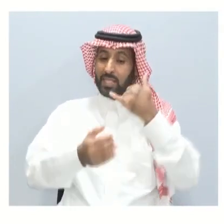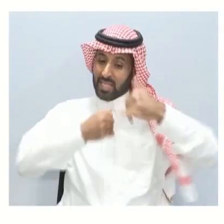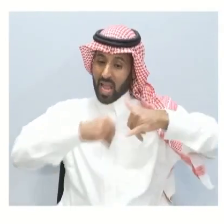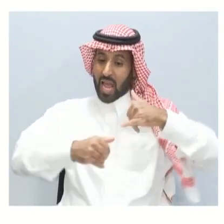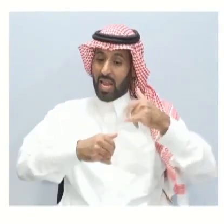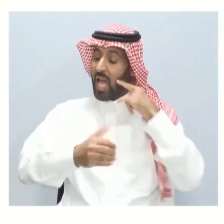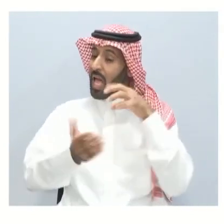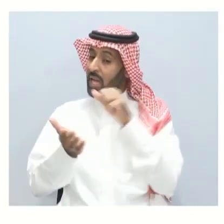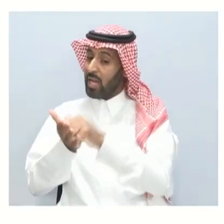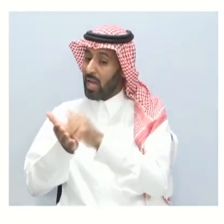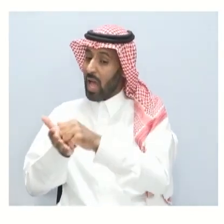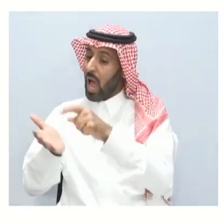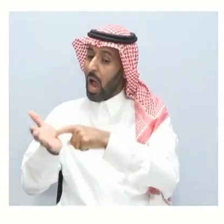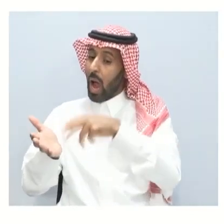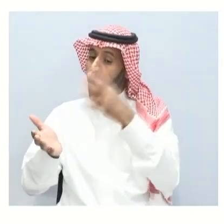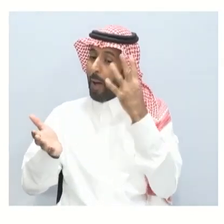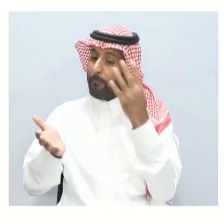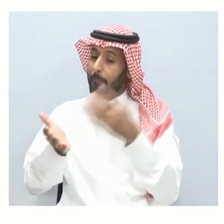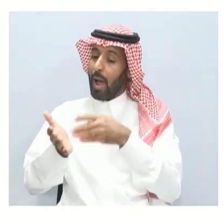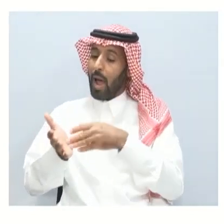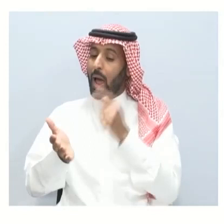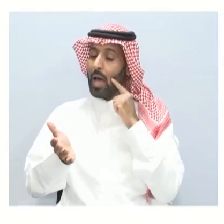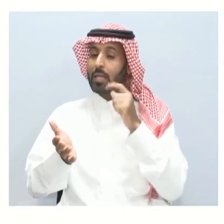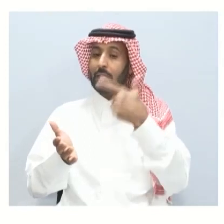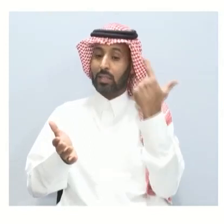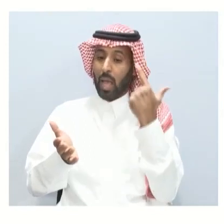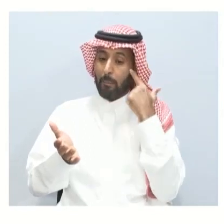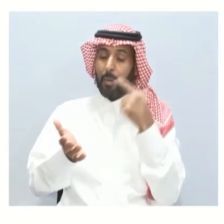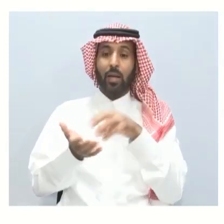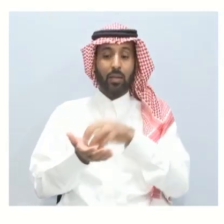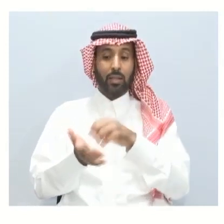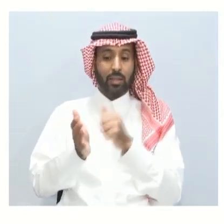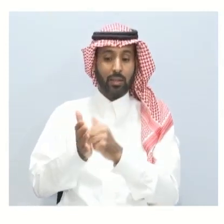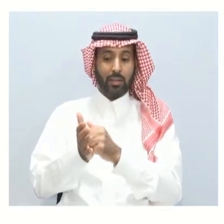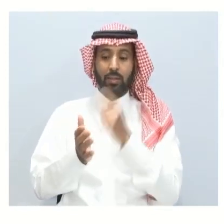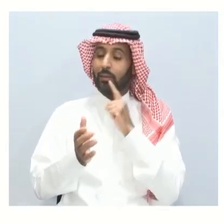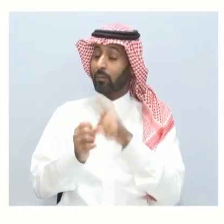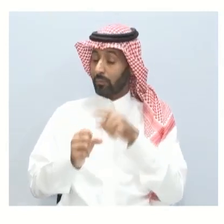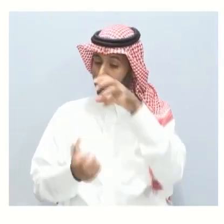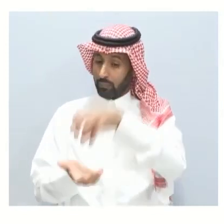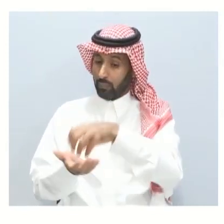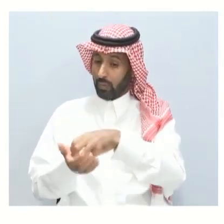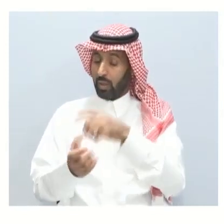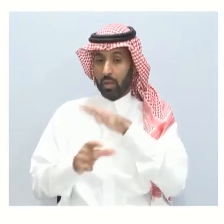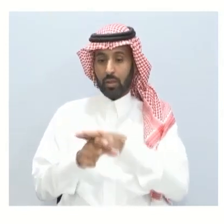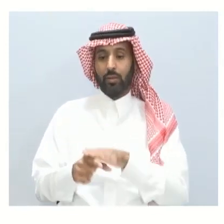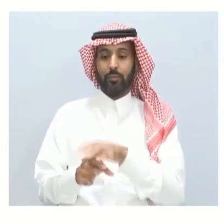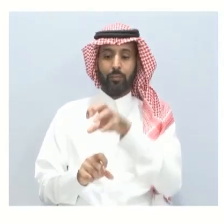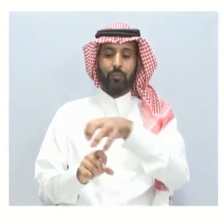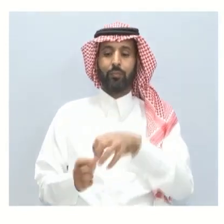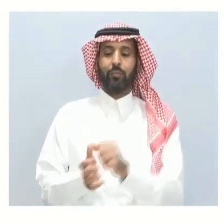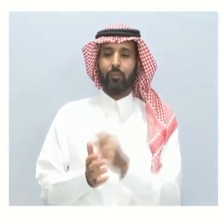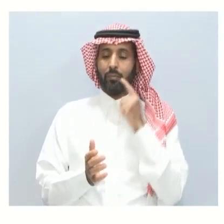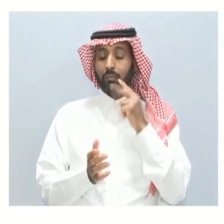المبنى اذا يقع في الشارع الرابع والمبنى رقم سبعه اذا هنا لدينا كانه عنوان وطني للعناصر